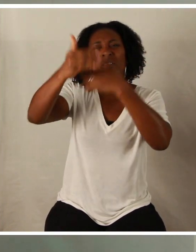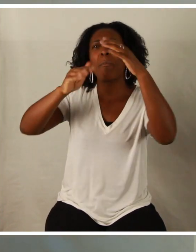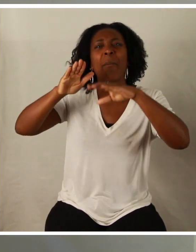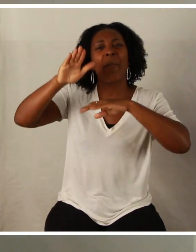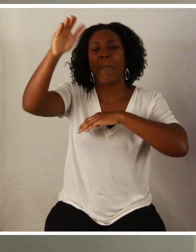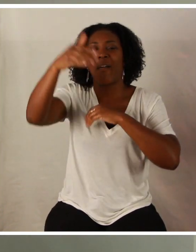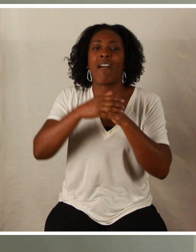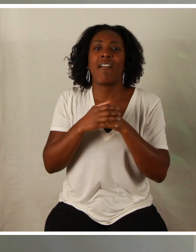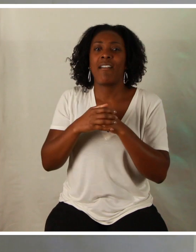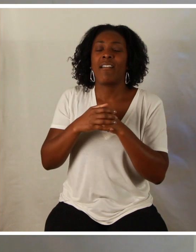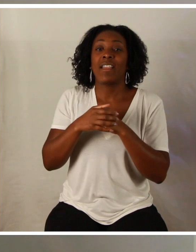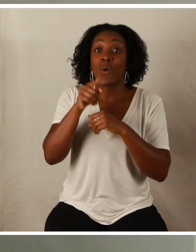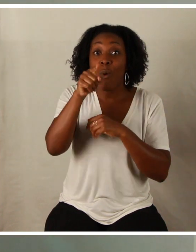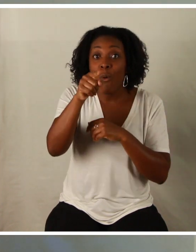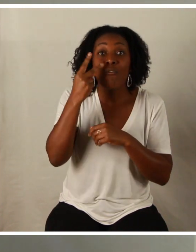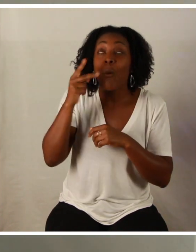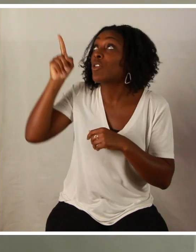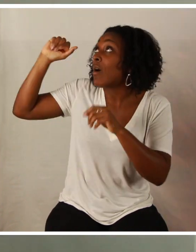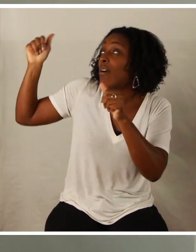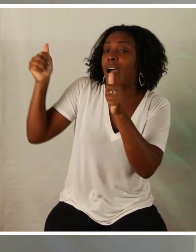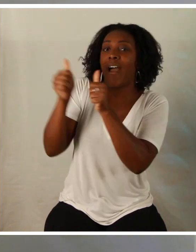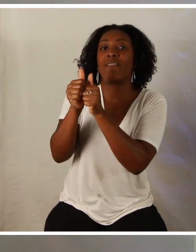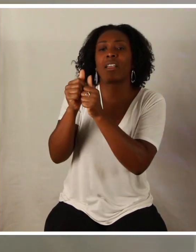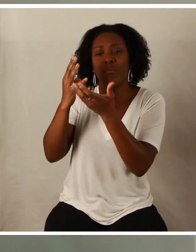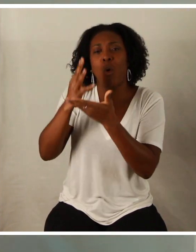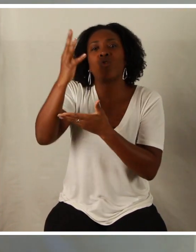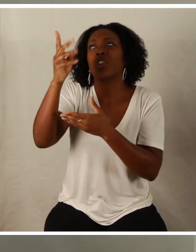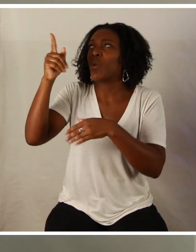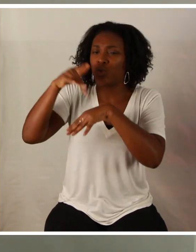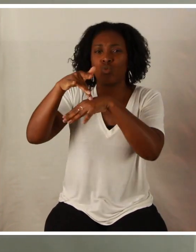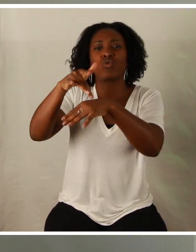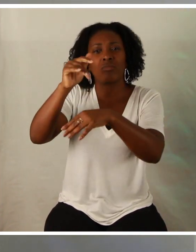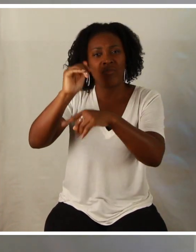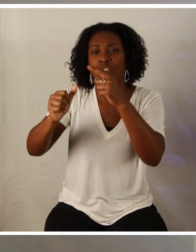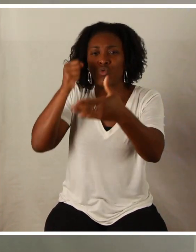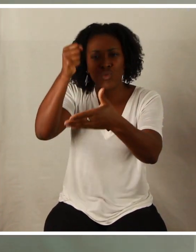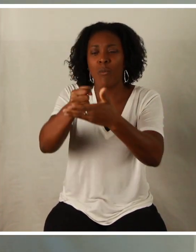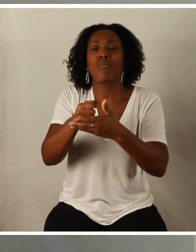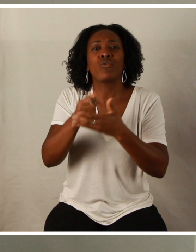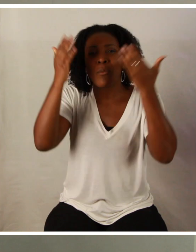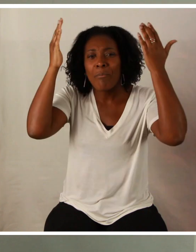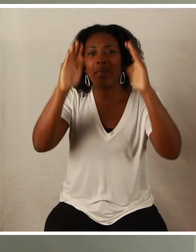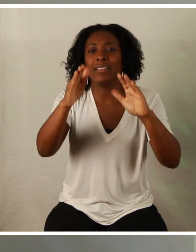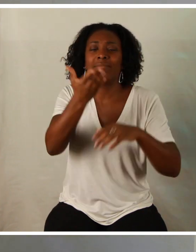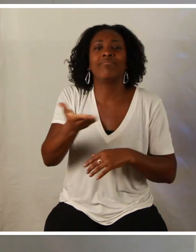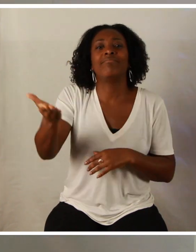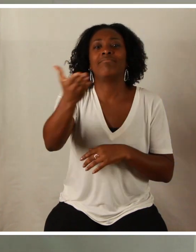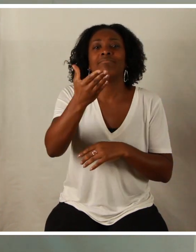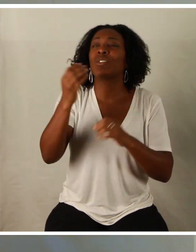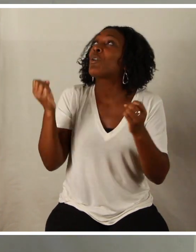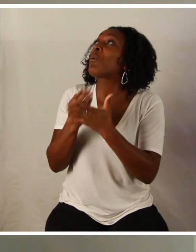Seigneur, que tu es celui qui les tient par la main et que tes projets, tu vas les mener à bien. Seigneur, je les bénis en ton nom